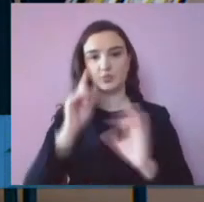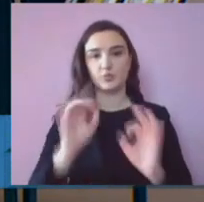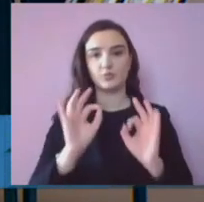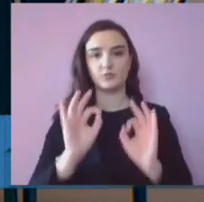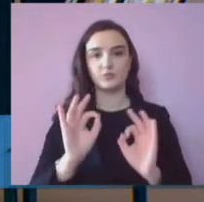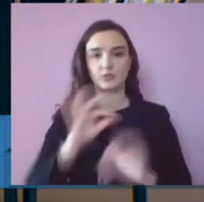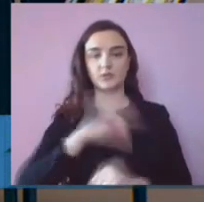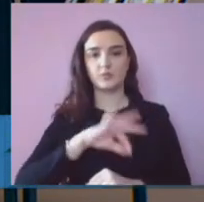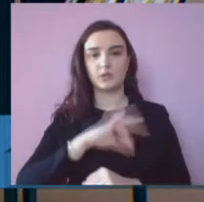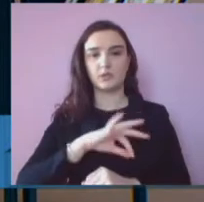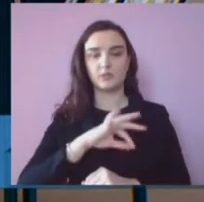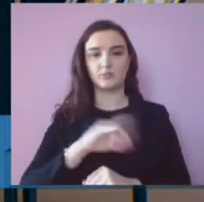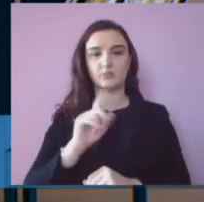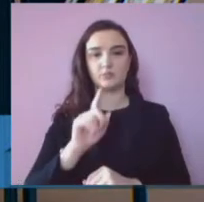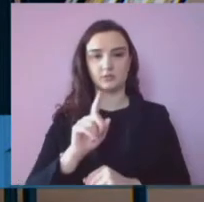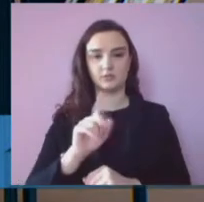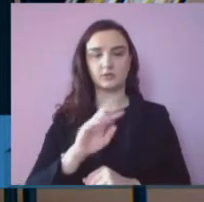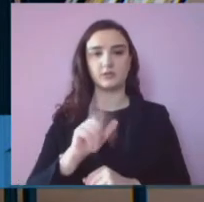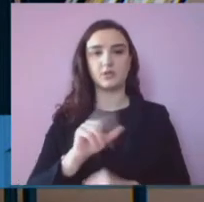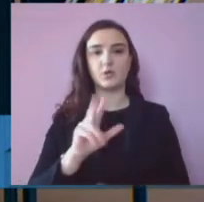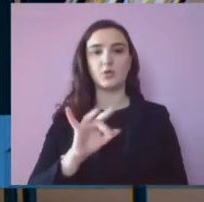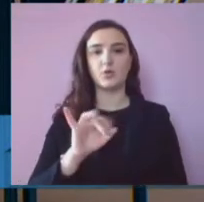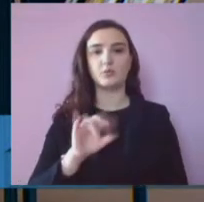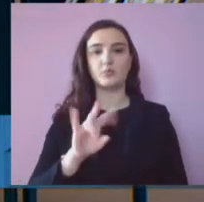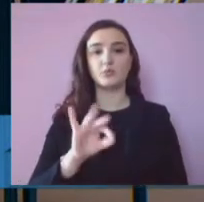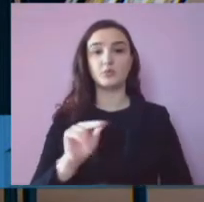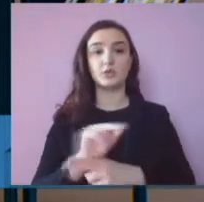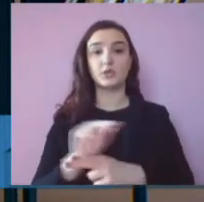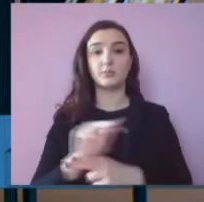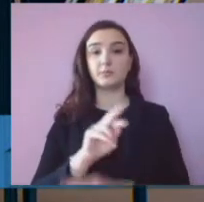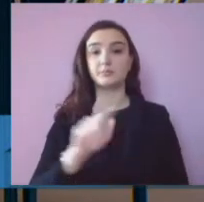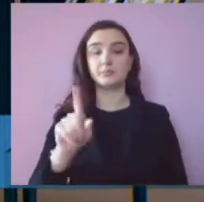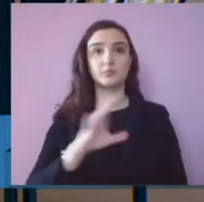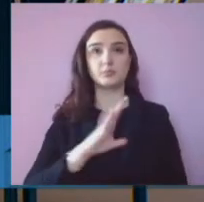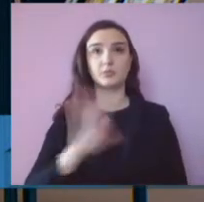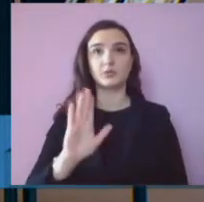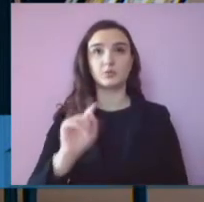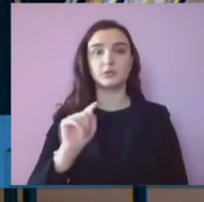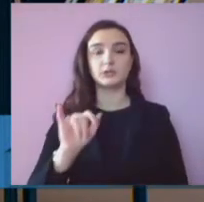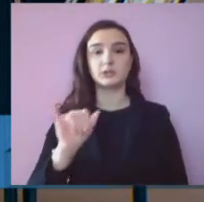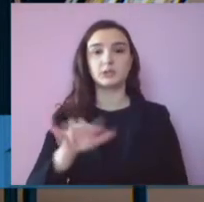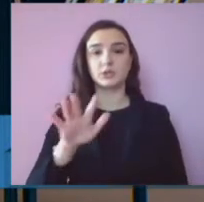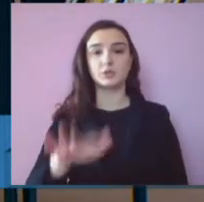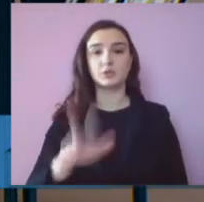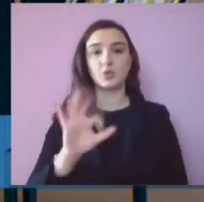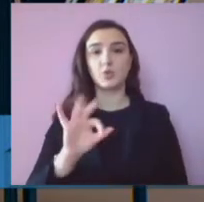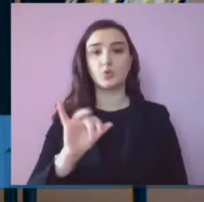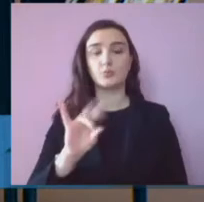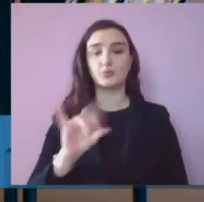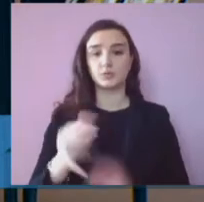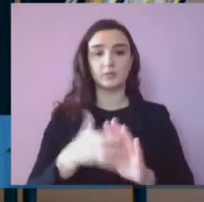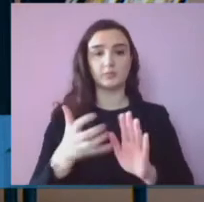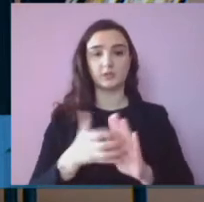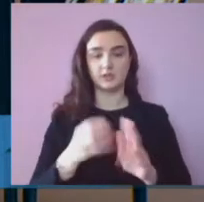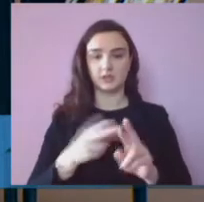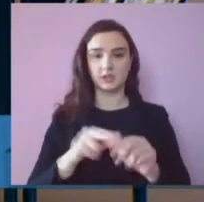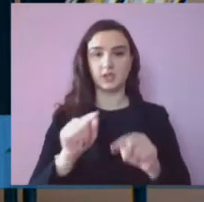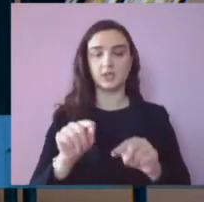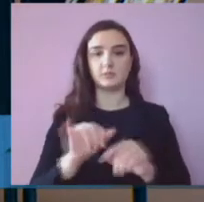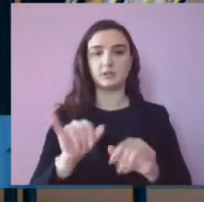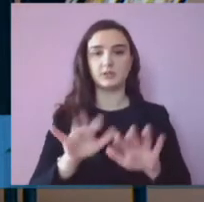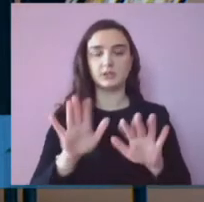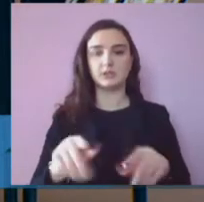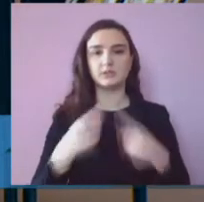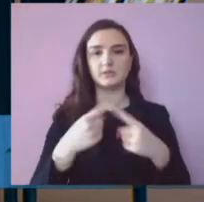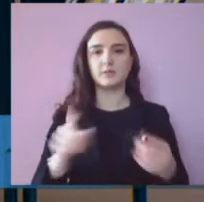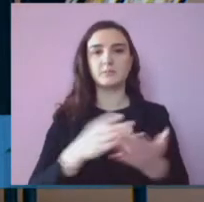გამოყენებული და ჰორმონოთერაპია რომ არ არსებობდეს იქ სადაც ვთქვათ ჰორმონების დეფიციტია, ან იქ სადაც სხვა მიზნებით